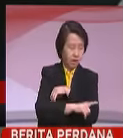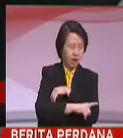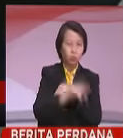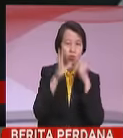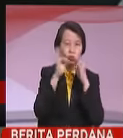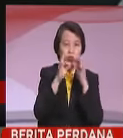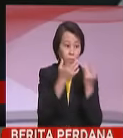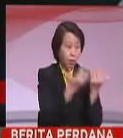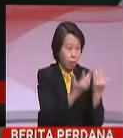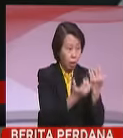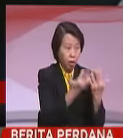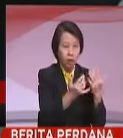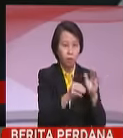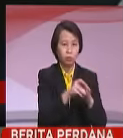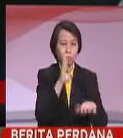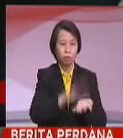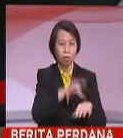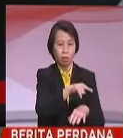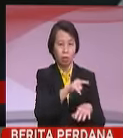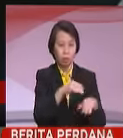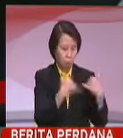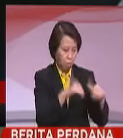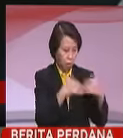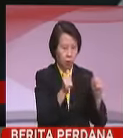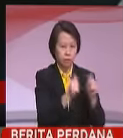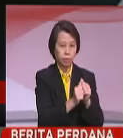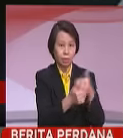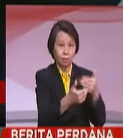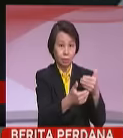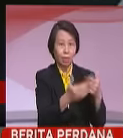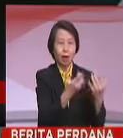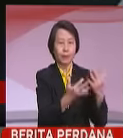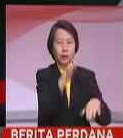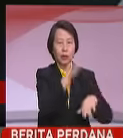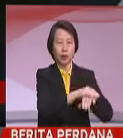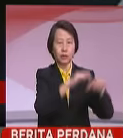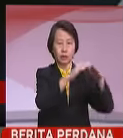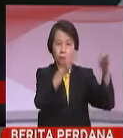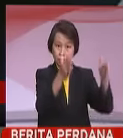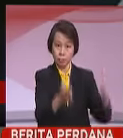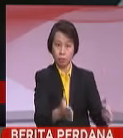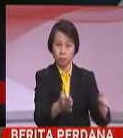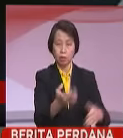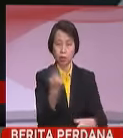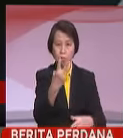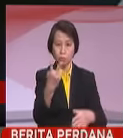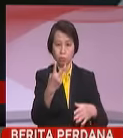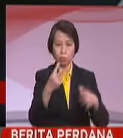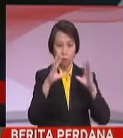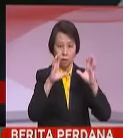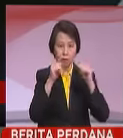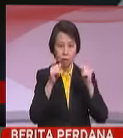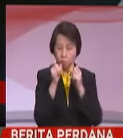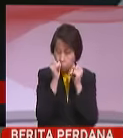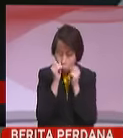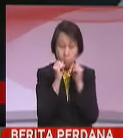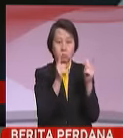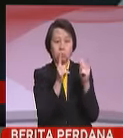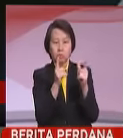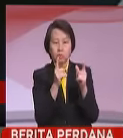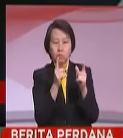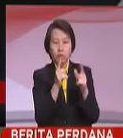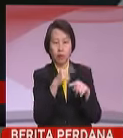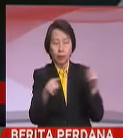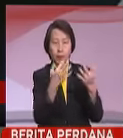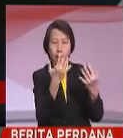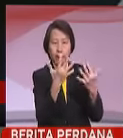tersebut terbakar ketika haiwan berkenaan bermain berdekatan api di atas sebuah meja. Kedua-dua haiwan terbabit terkejut sebelum api